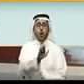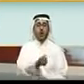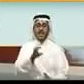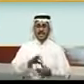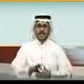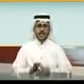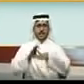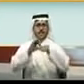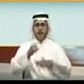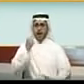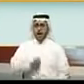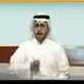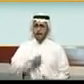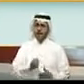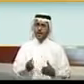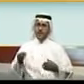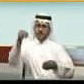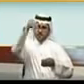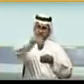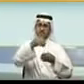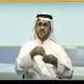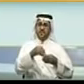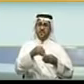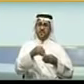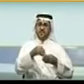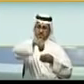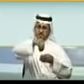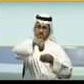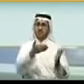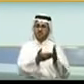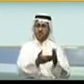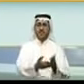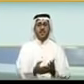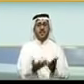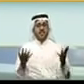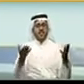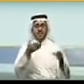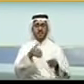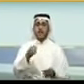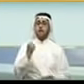من بين الدول المنتخبة بعد حصدها 165 صوتا من أصل